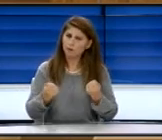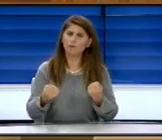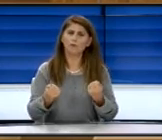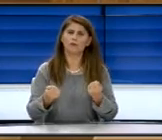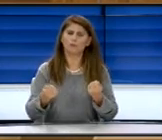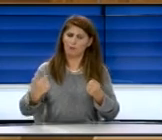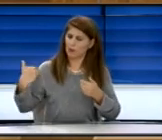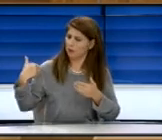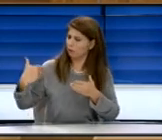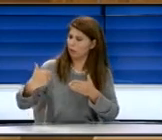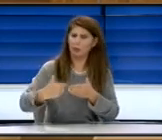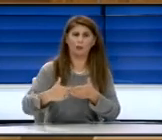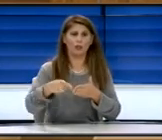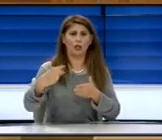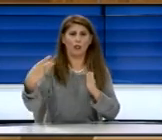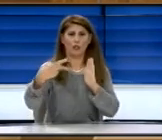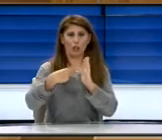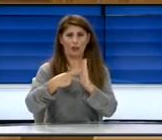την περίοδο